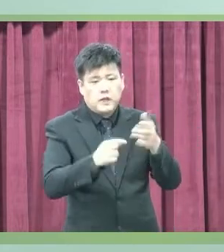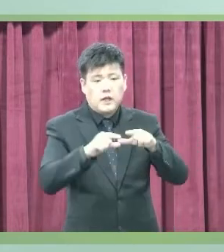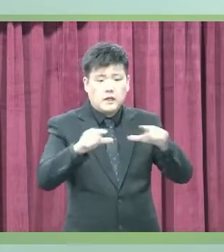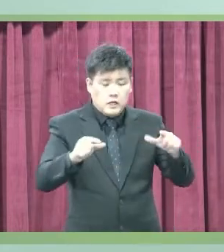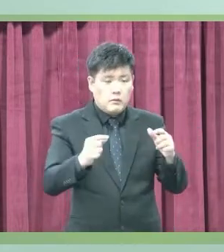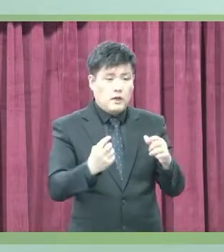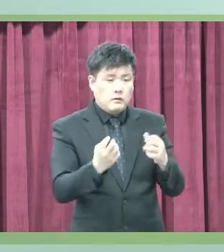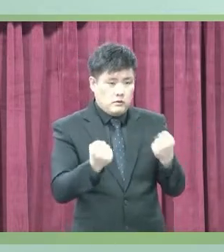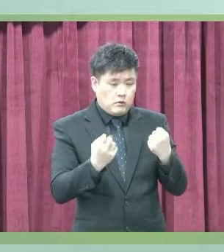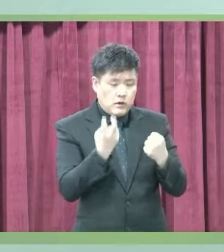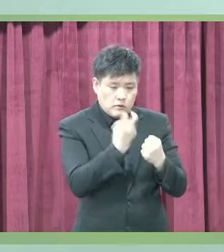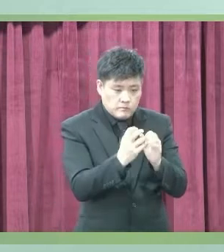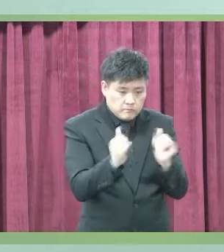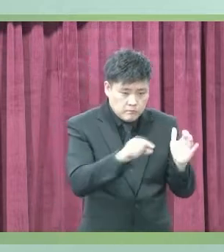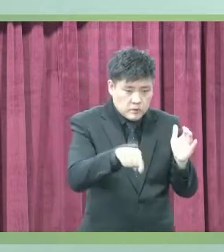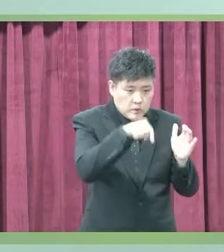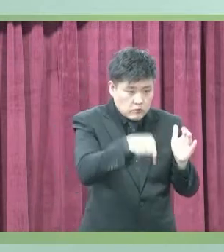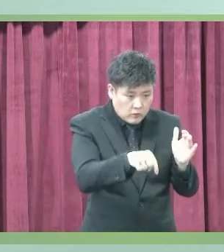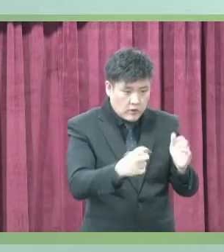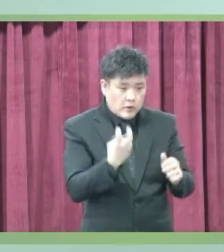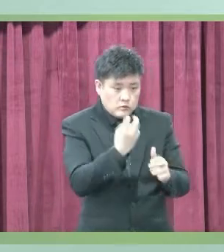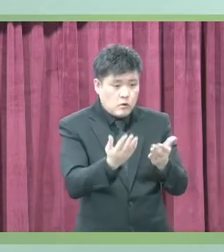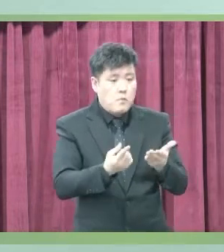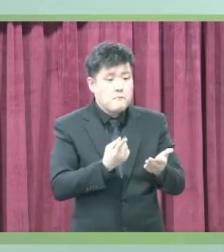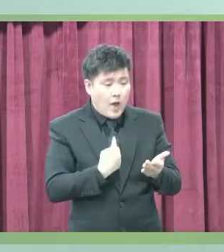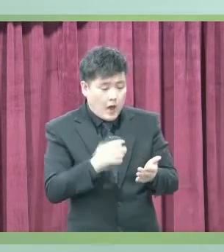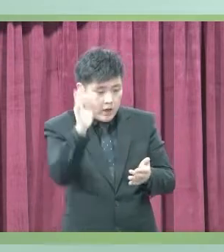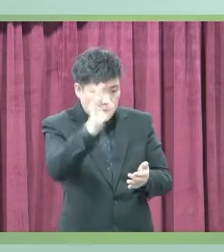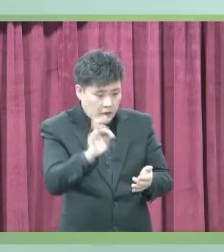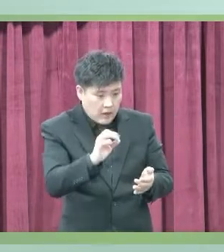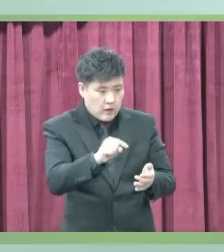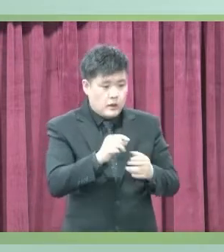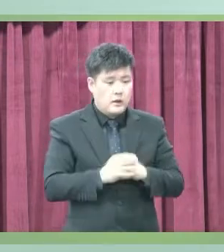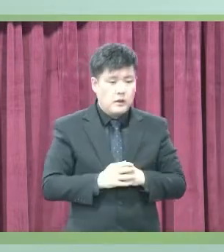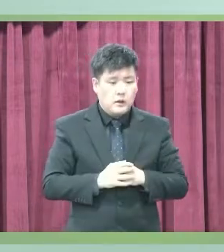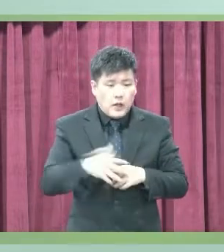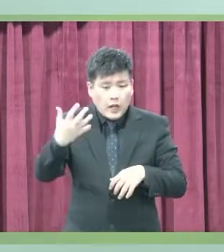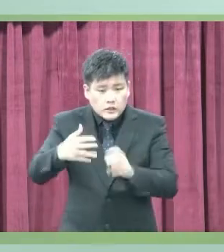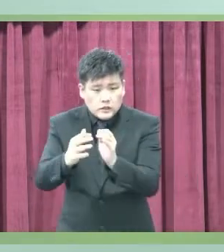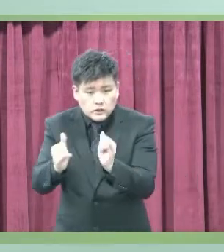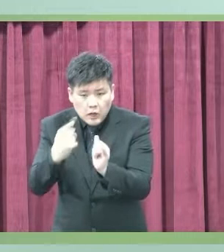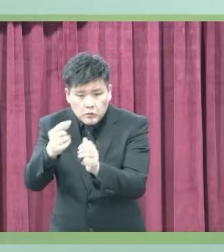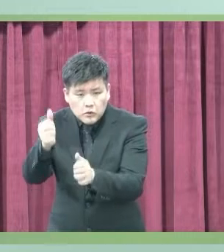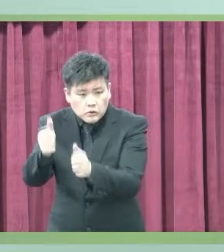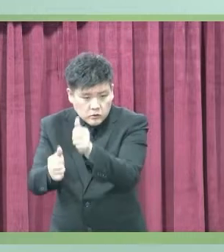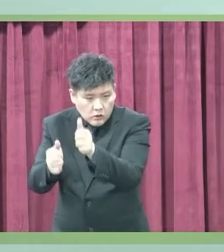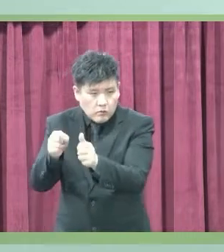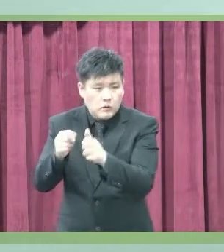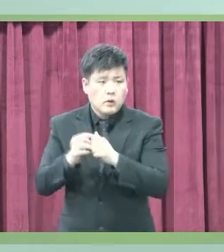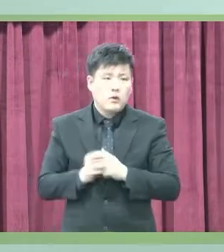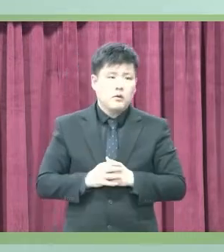중 일반건강검진 수검 여부에 따라 검진 미수검자는 시험군에, 건강검진 수검자는